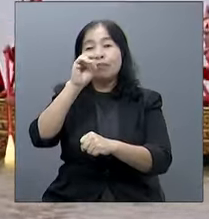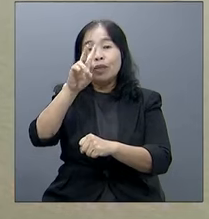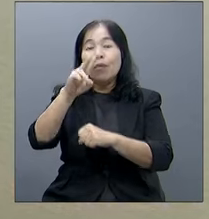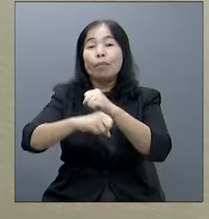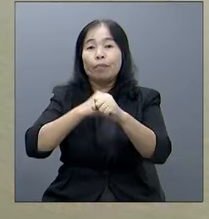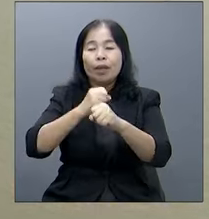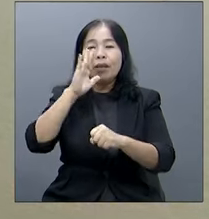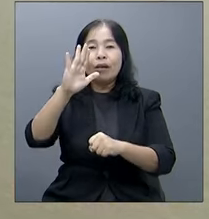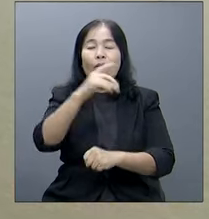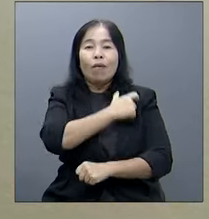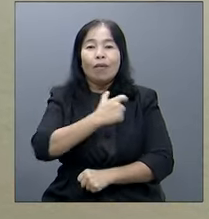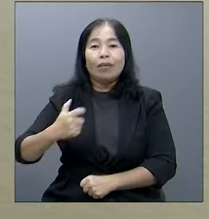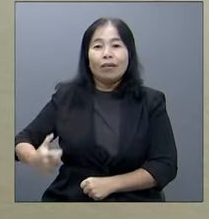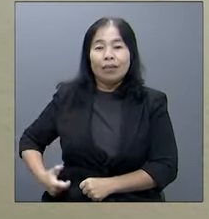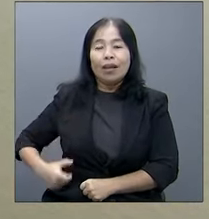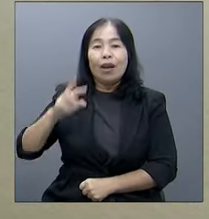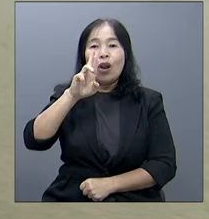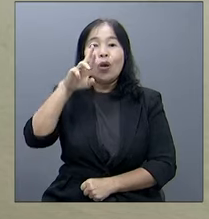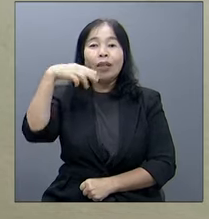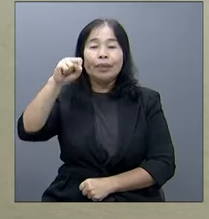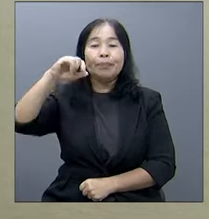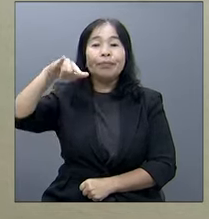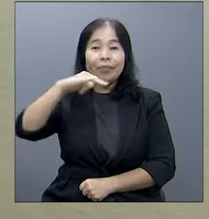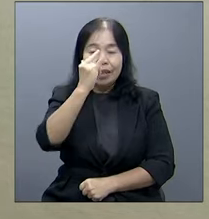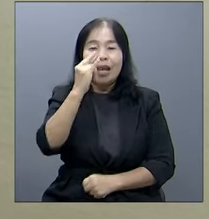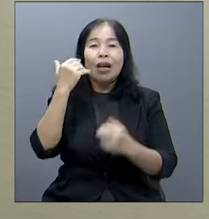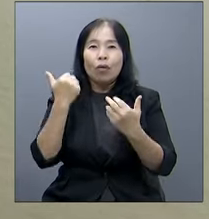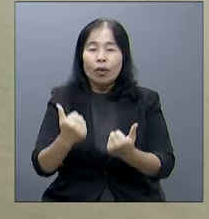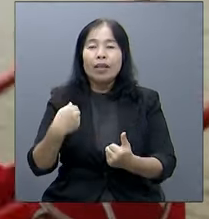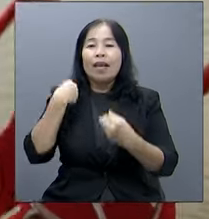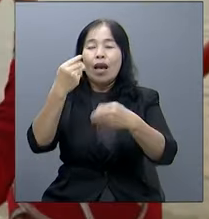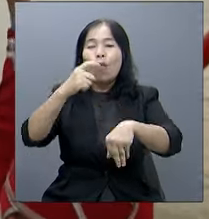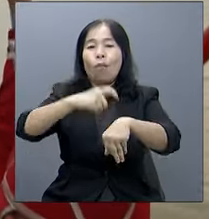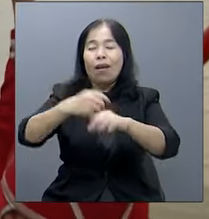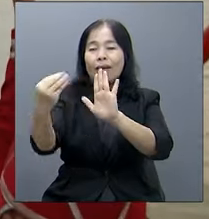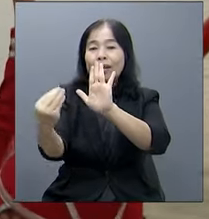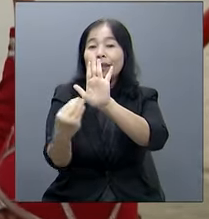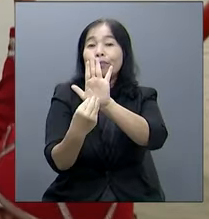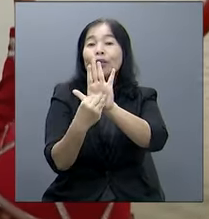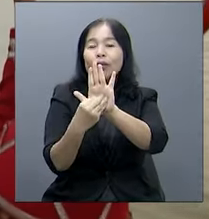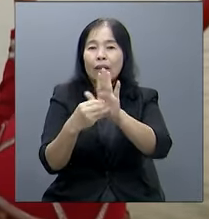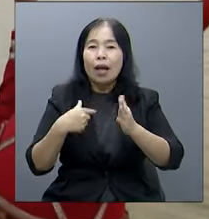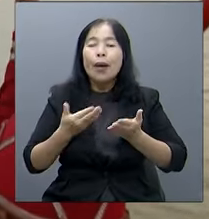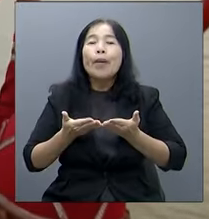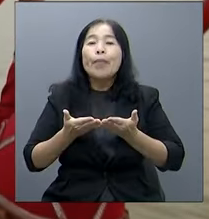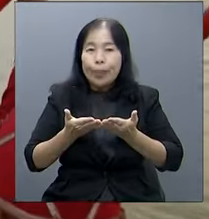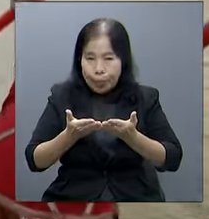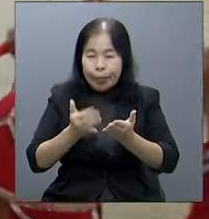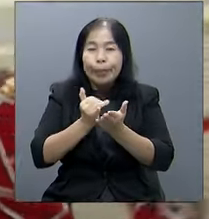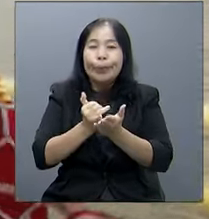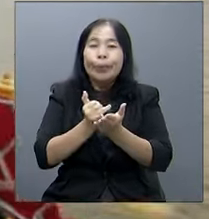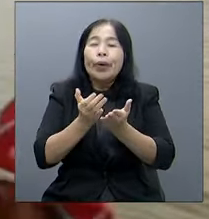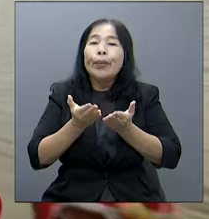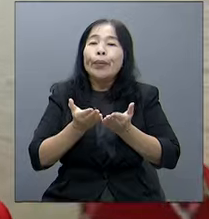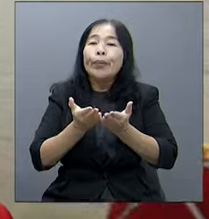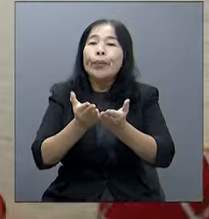ประบาทสมเด็พระเจ้าอยู่หัวทรพระกรุณาโรดกลาว ให้กำหนดการพระราชิิธีเสด็พระราชดำเนิน ถวายภาพพระกธ